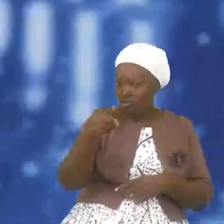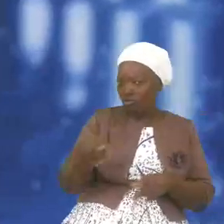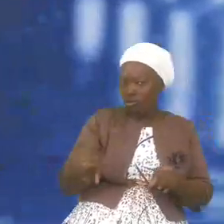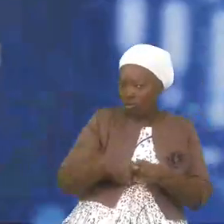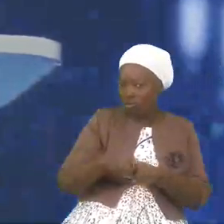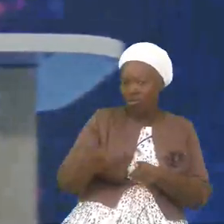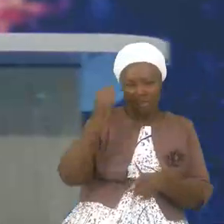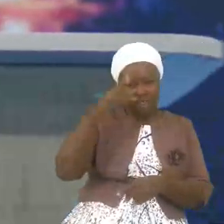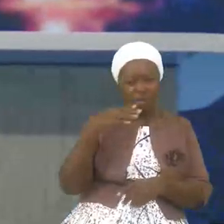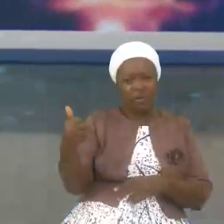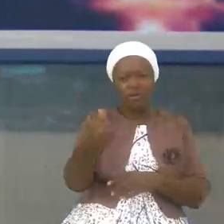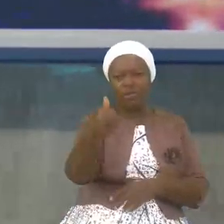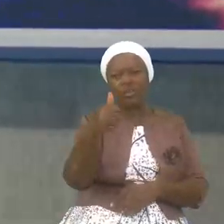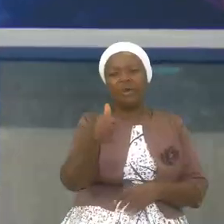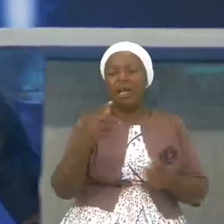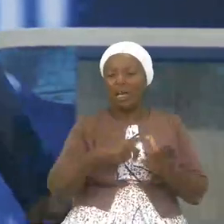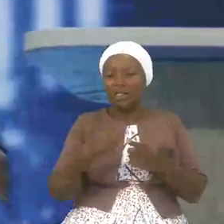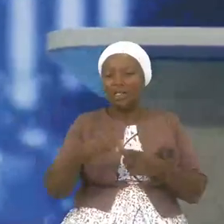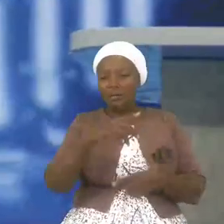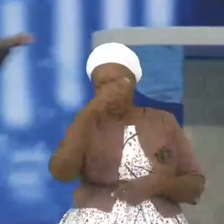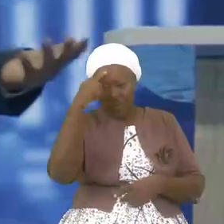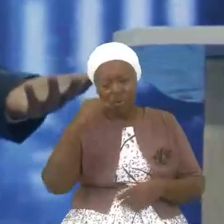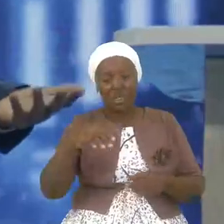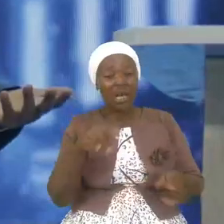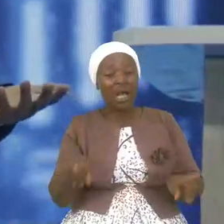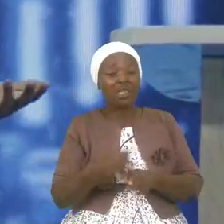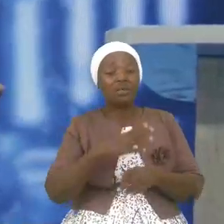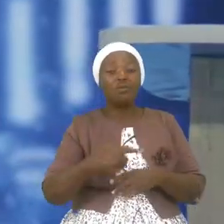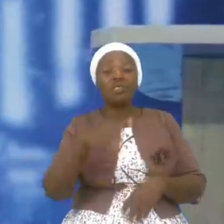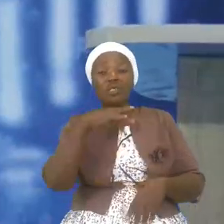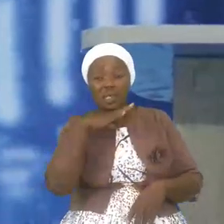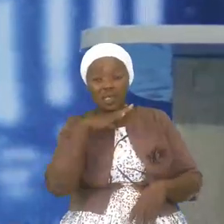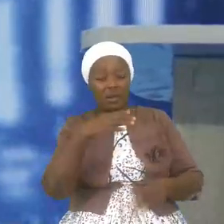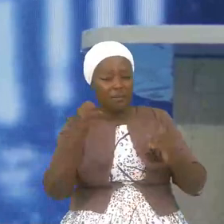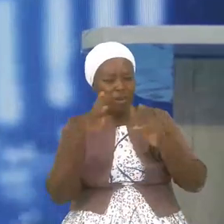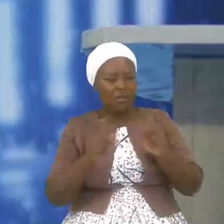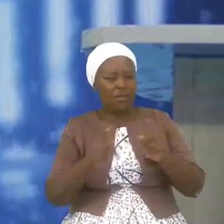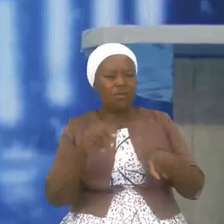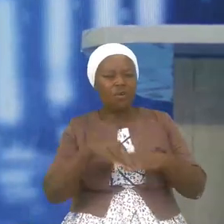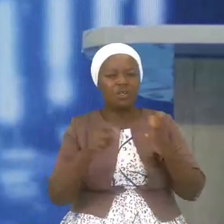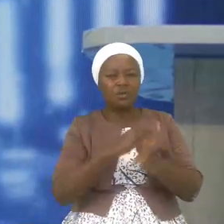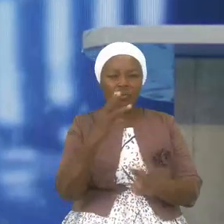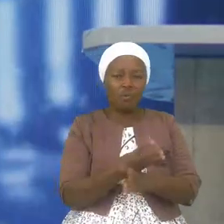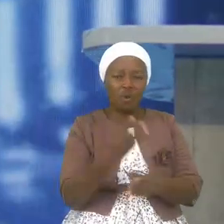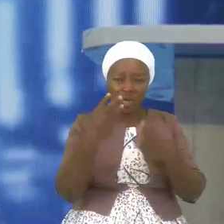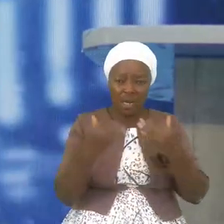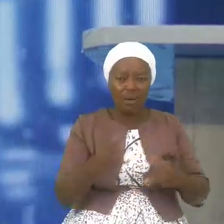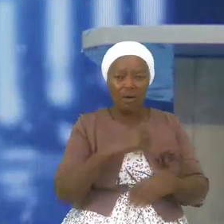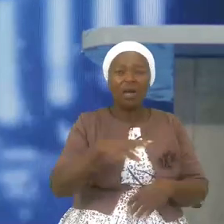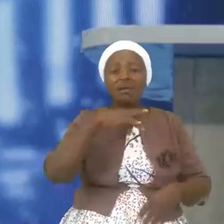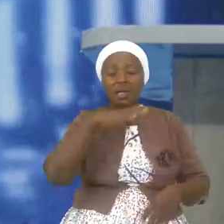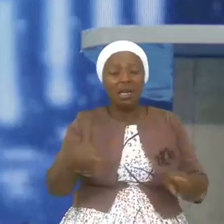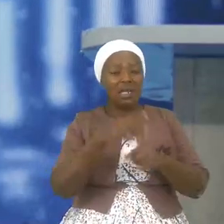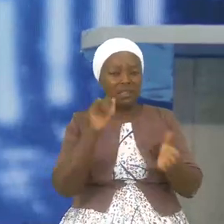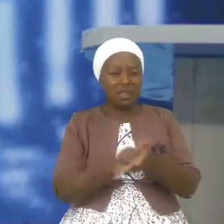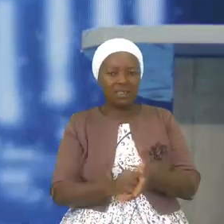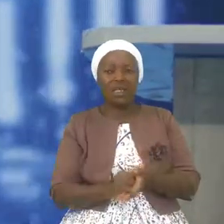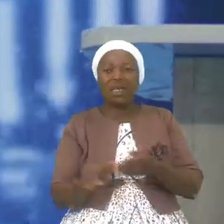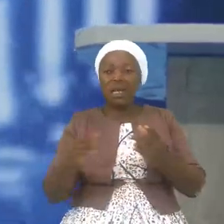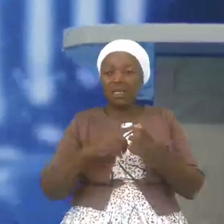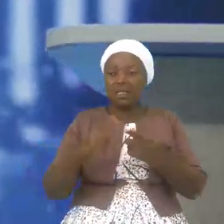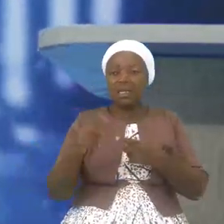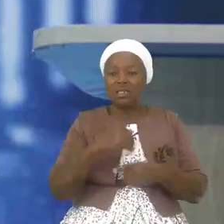également tournés sur votre direction. Parce que comme il a été souillés, plusieurs dans le monde sont profanes comme